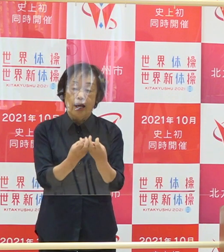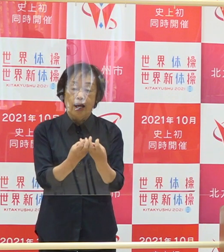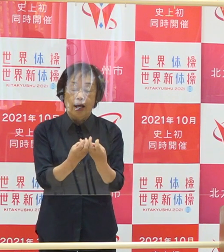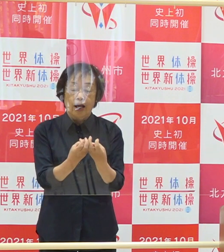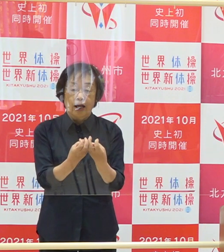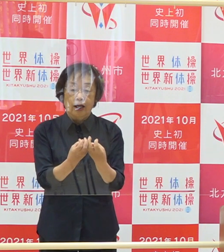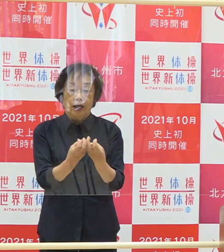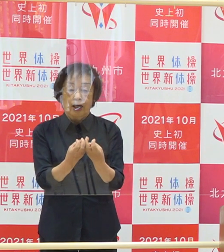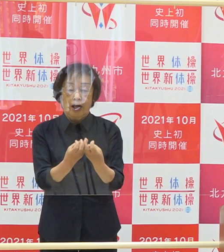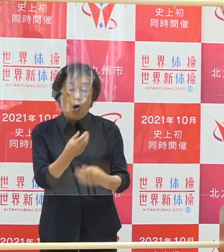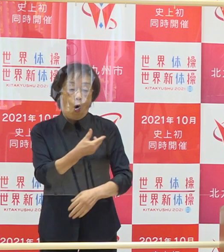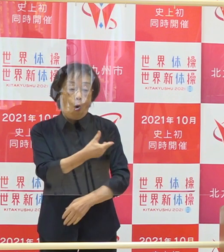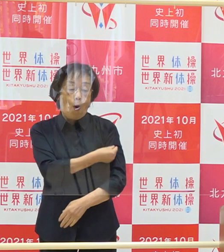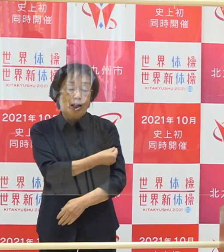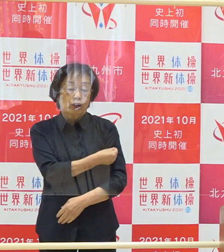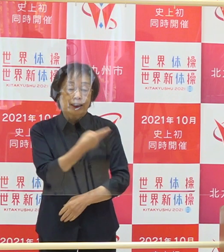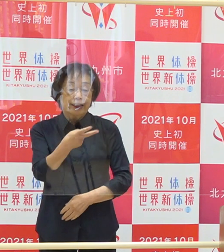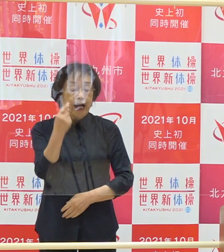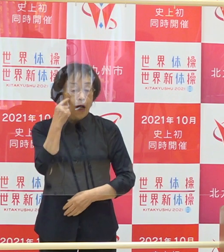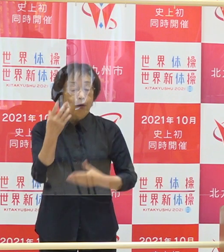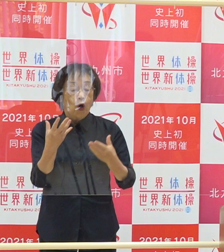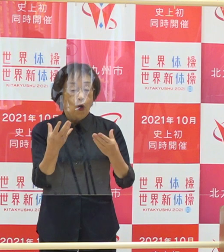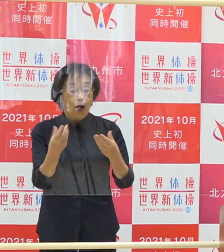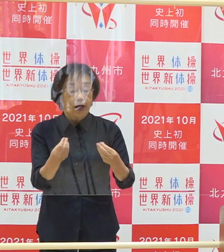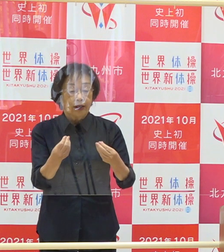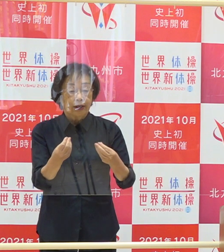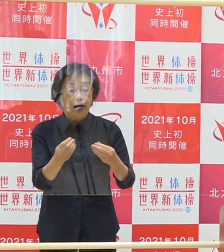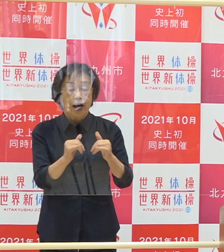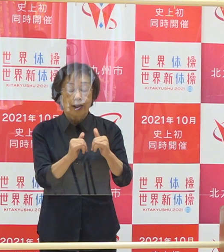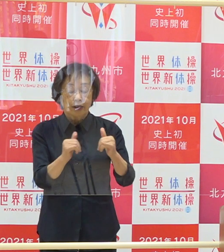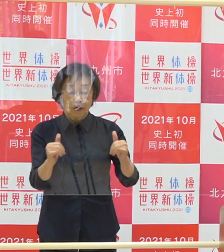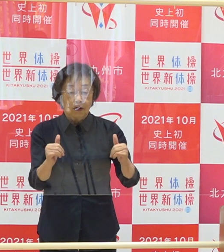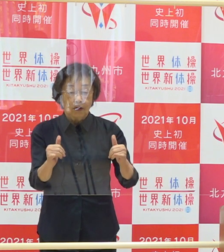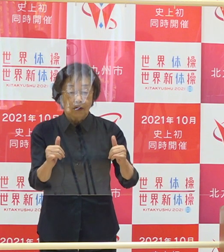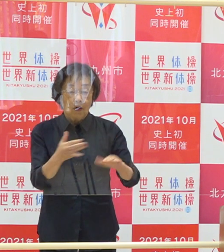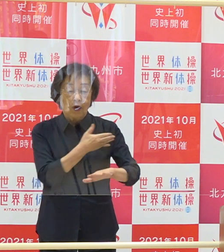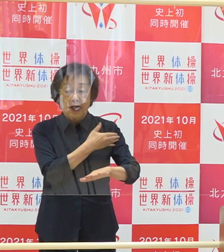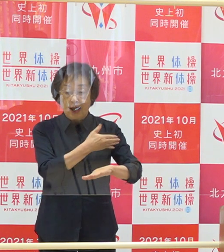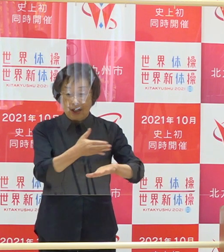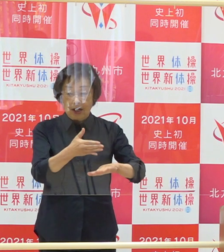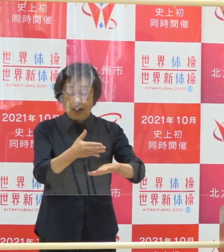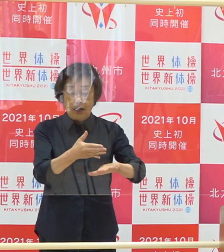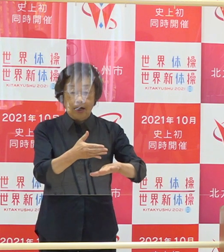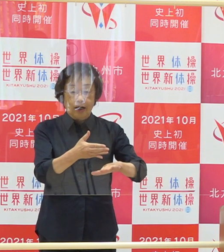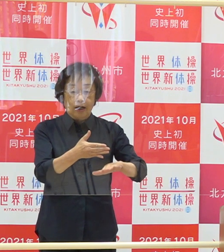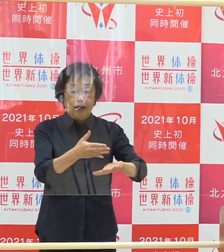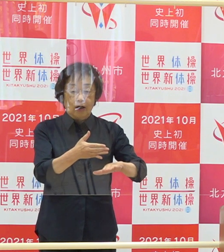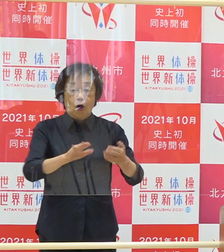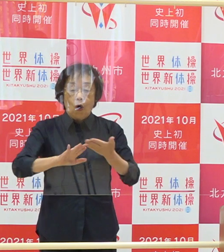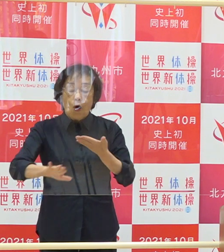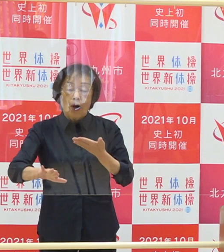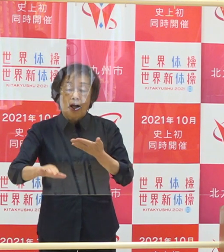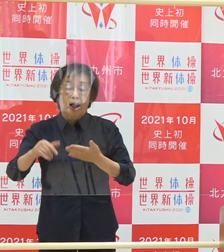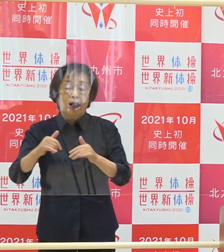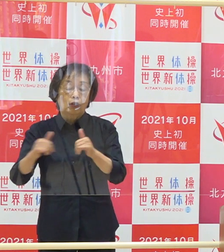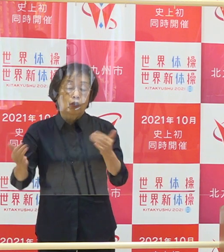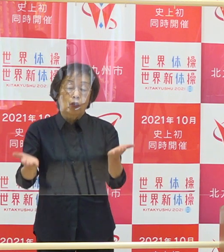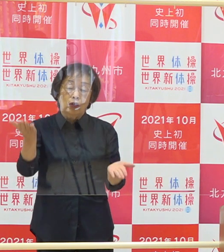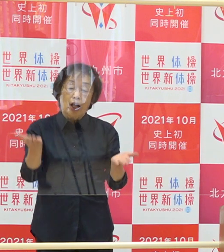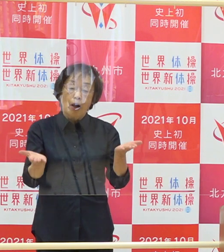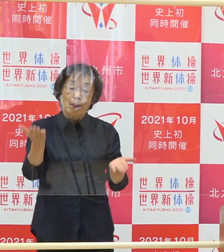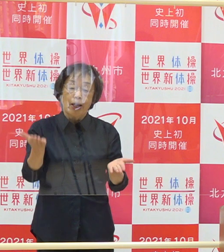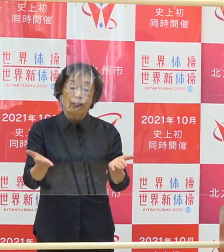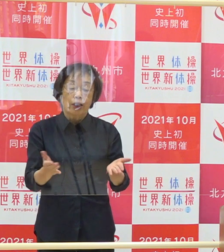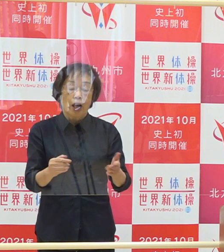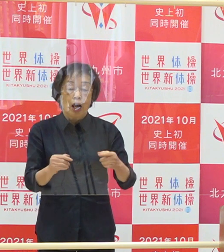2回接種をして14日経過された方はそれ以外の方と比べまして約14